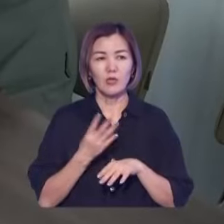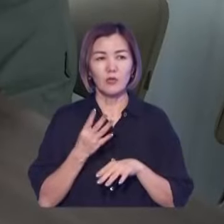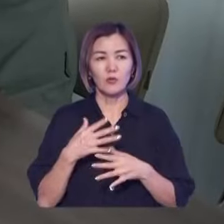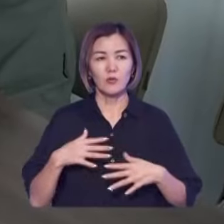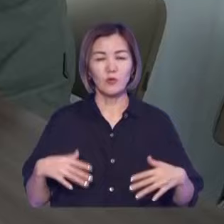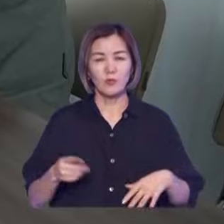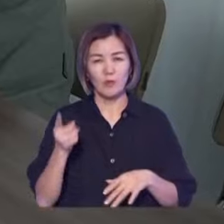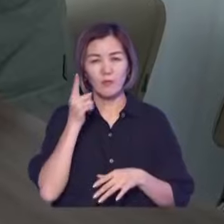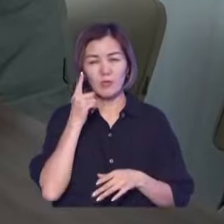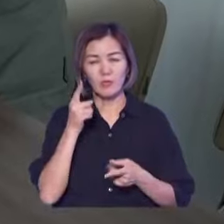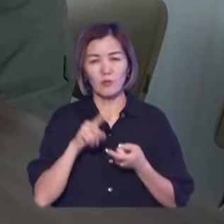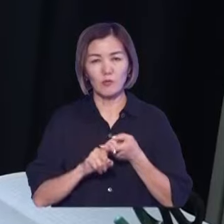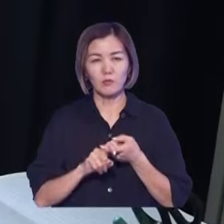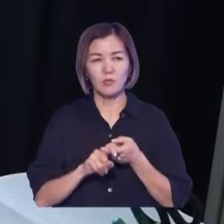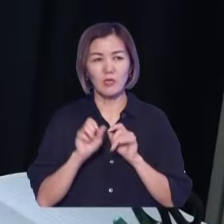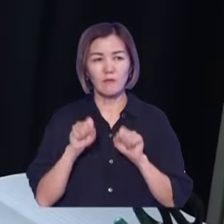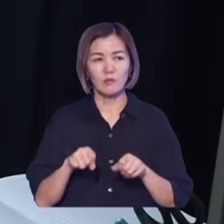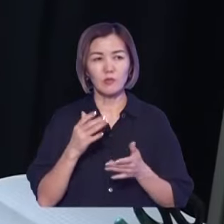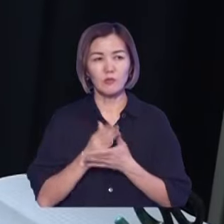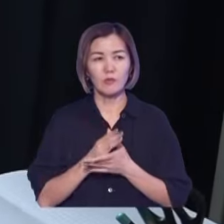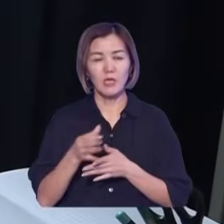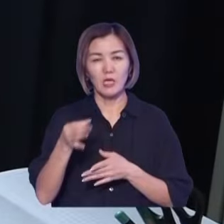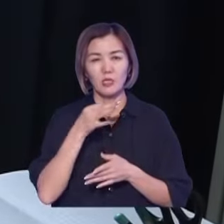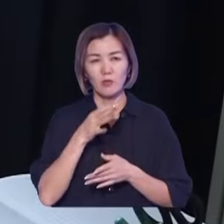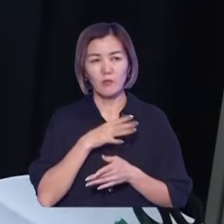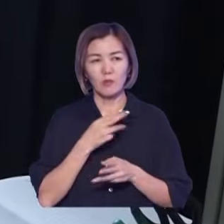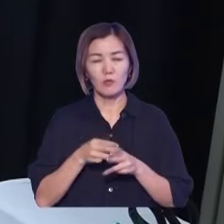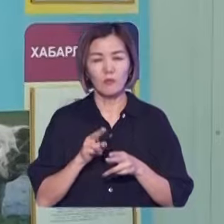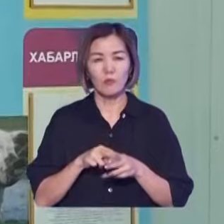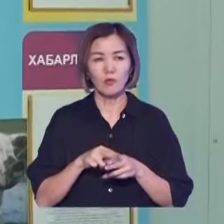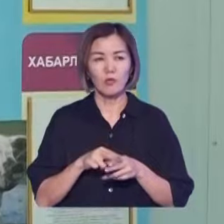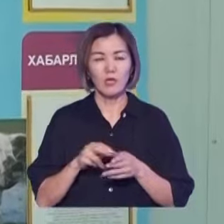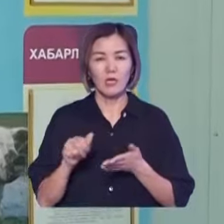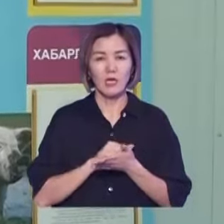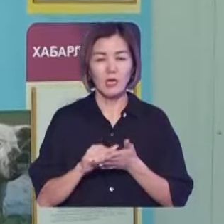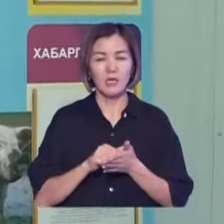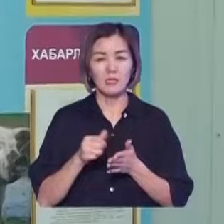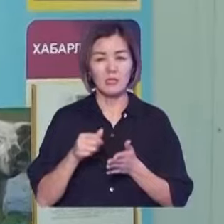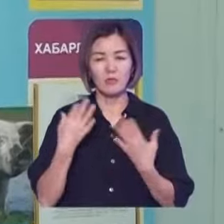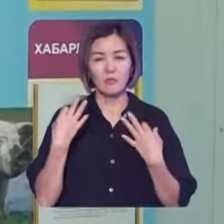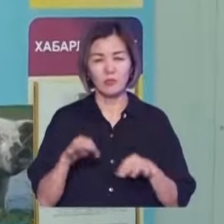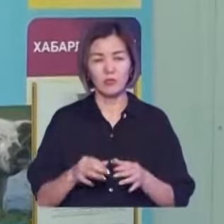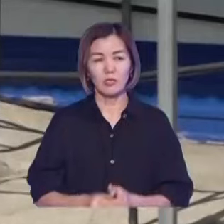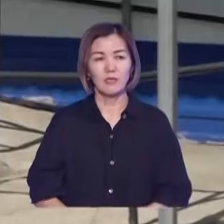мобильді қосымшасын қолдануға мүмкіндік алыпты. Жауаптылардың айтуынша бұл үрдіс қағаз басылықтан босатыпты.